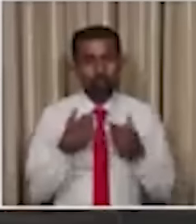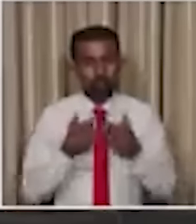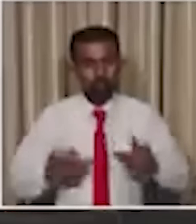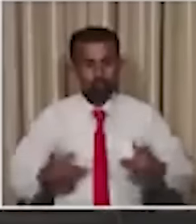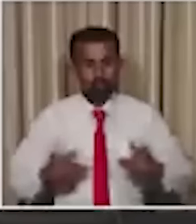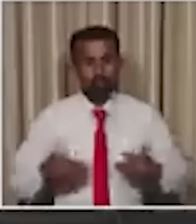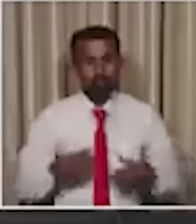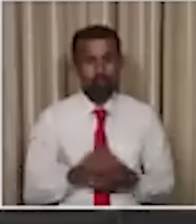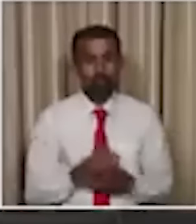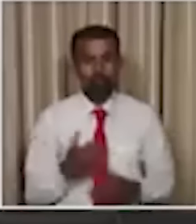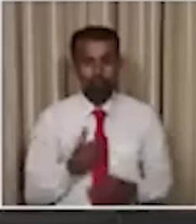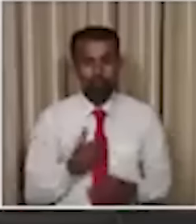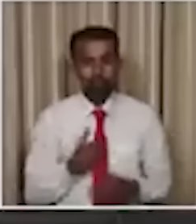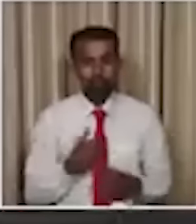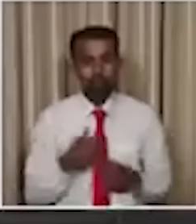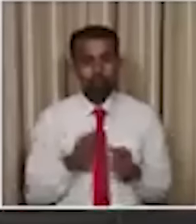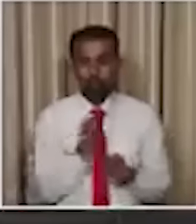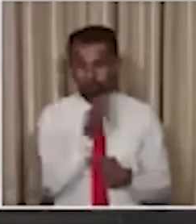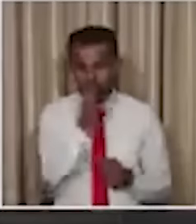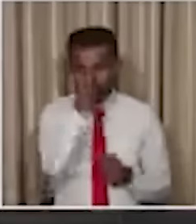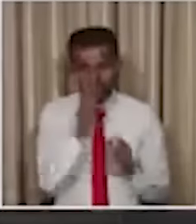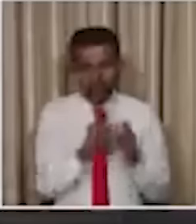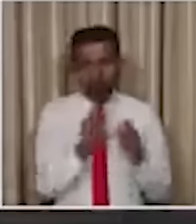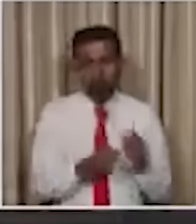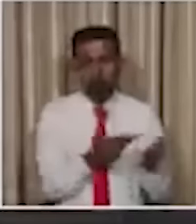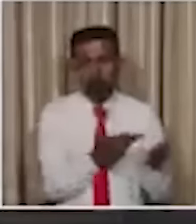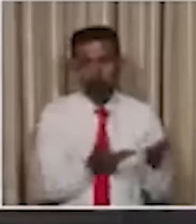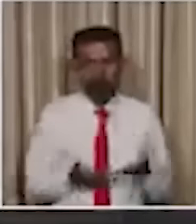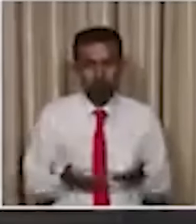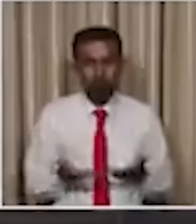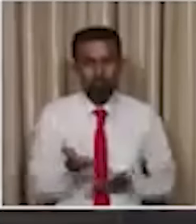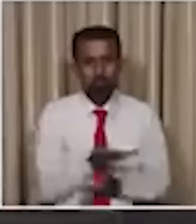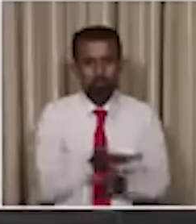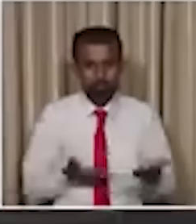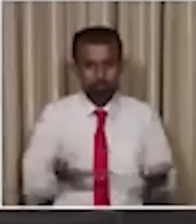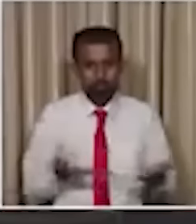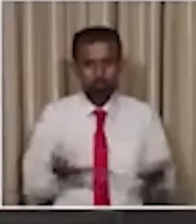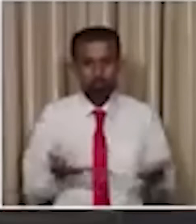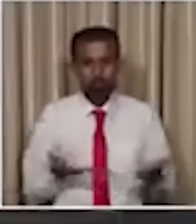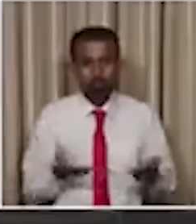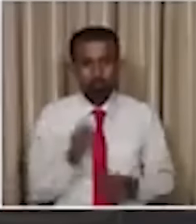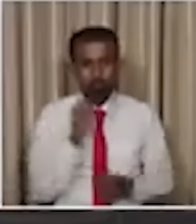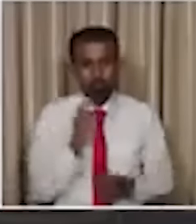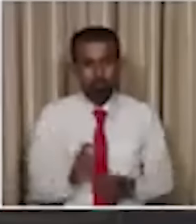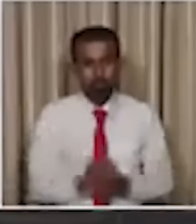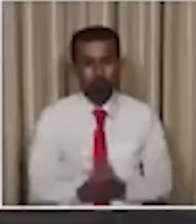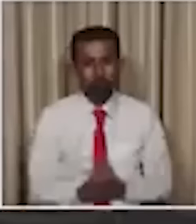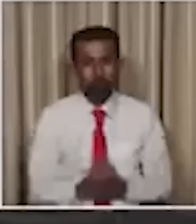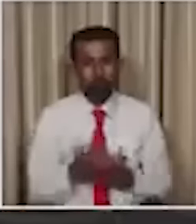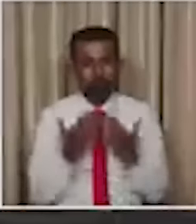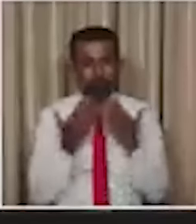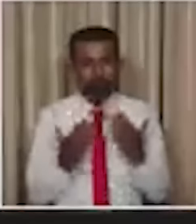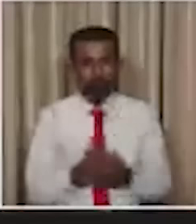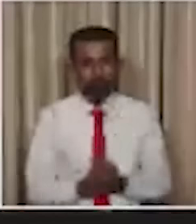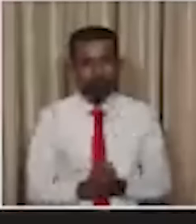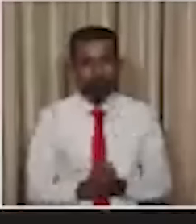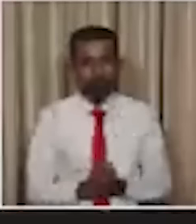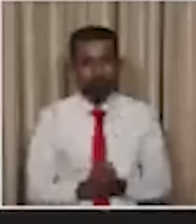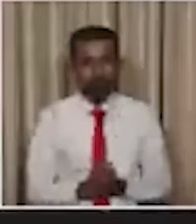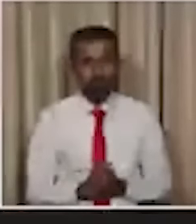නීතිඥවරුයි අපි කතෝලික සභාවටත් ආරාධනා කළා එකට මේක බලමු. ස්තුතියි. බොහොම ස්තුතියි